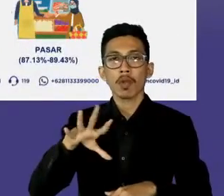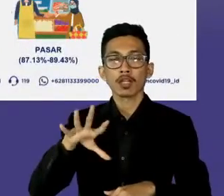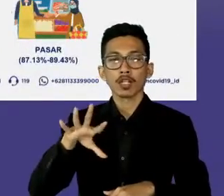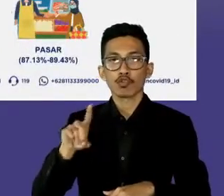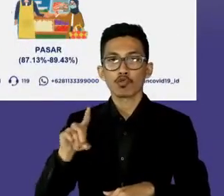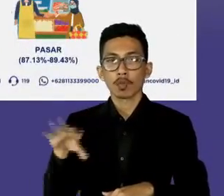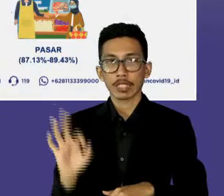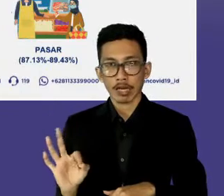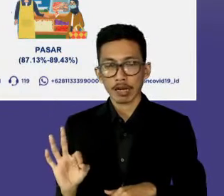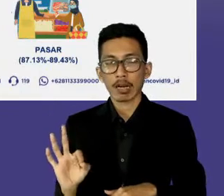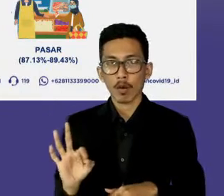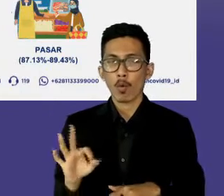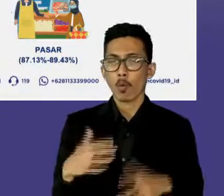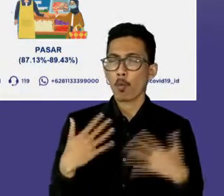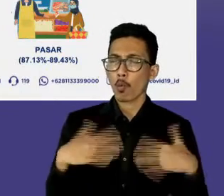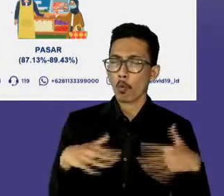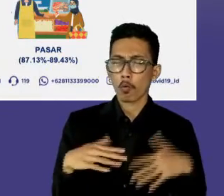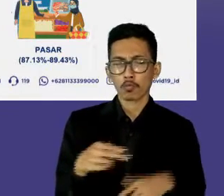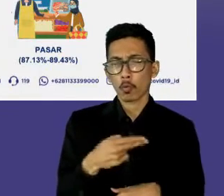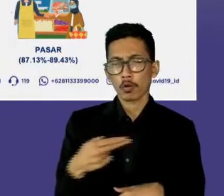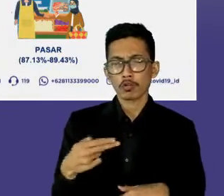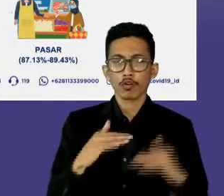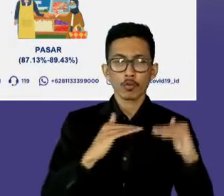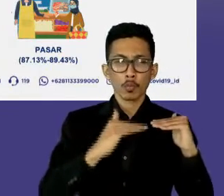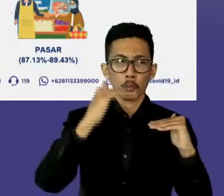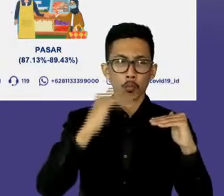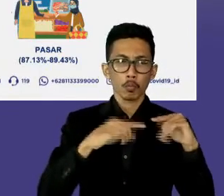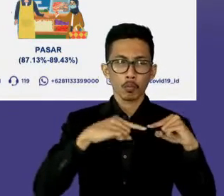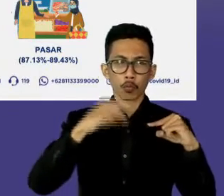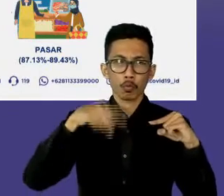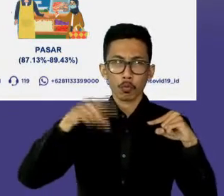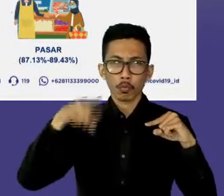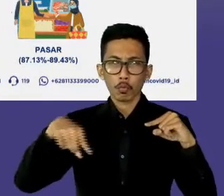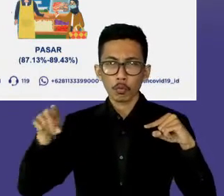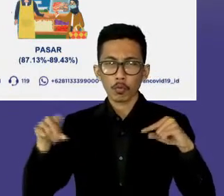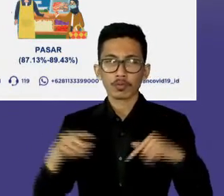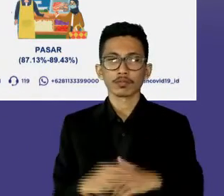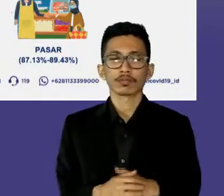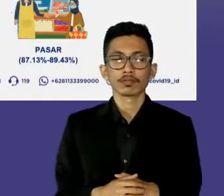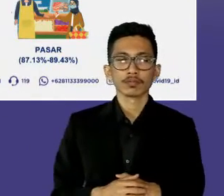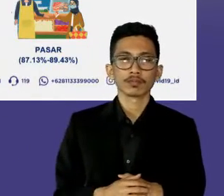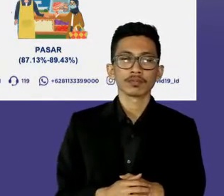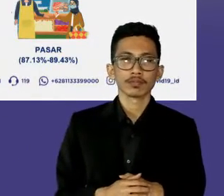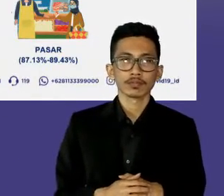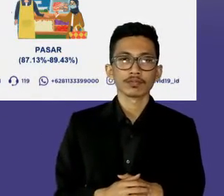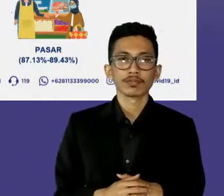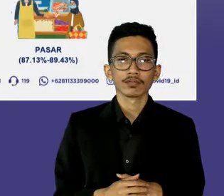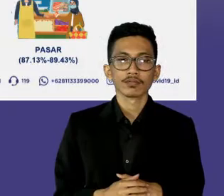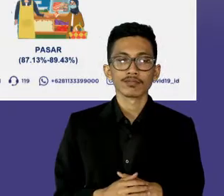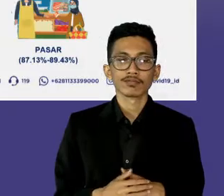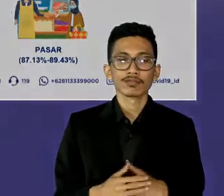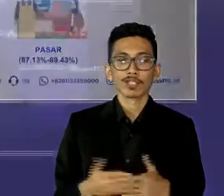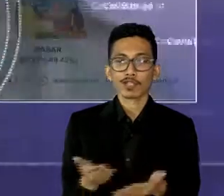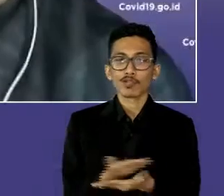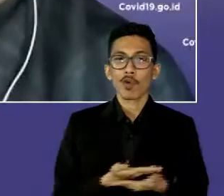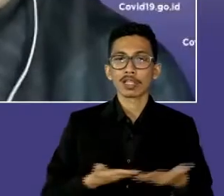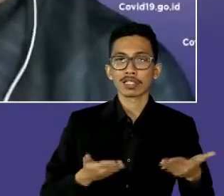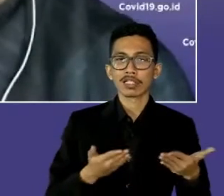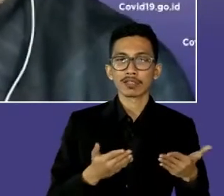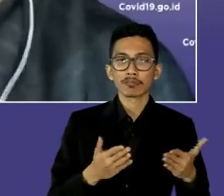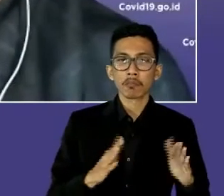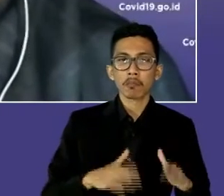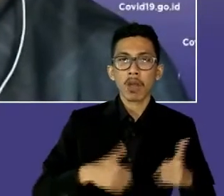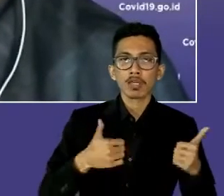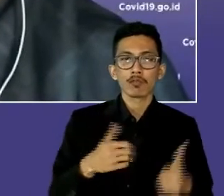level nasional. Betul, ini mudah jadi pertanyaan nih, kenapa masih fluktuatif juga ya, kan keadaan juga belum terlalu baik